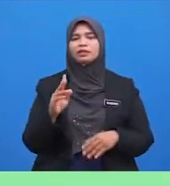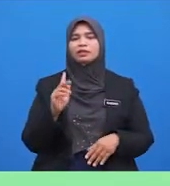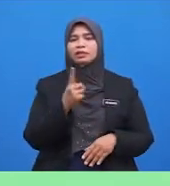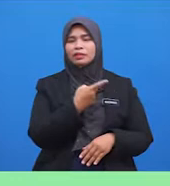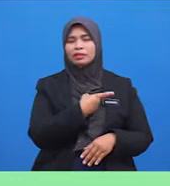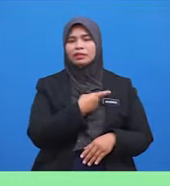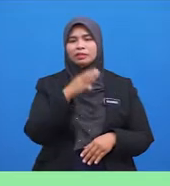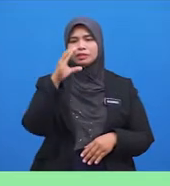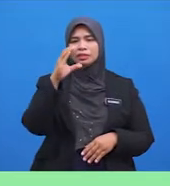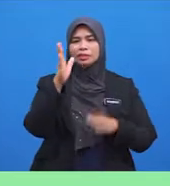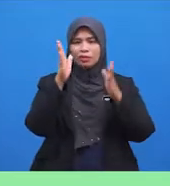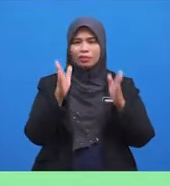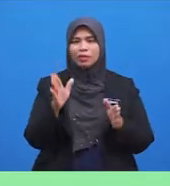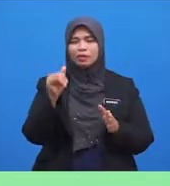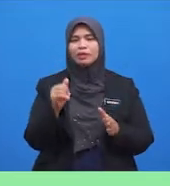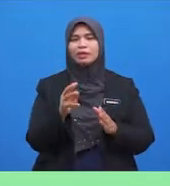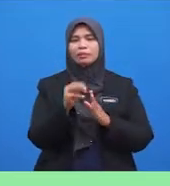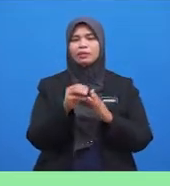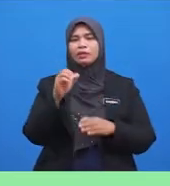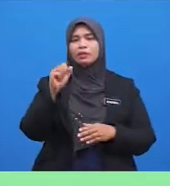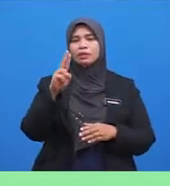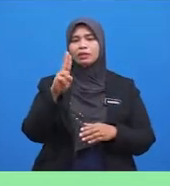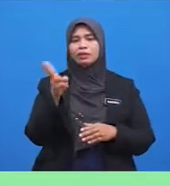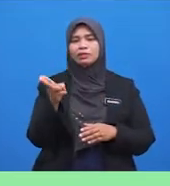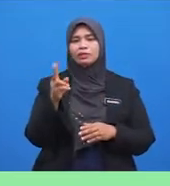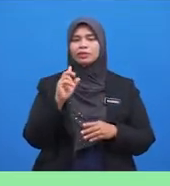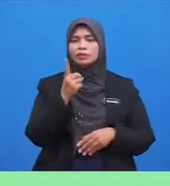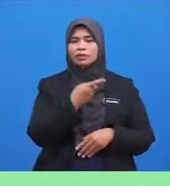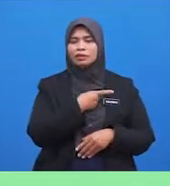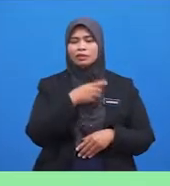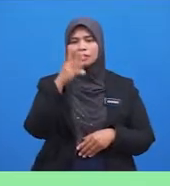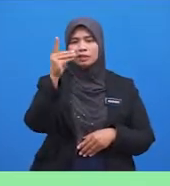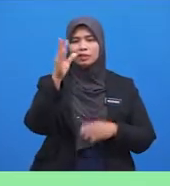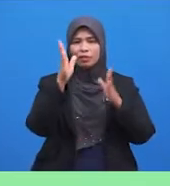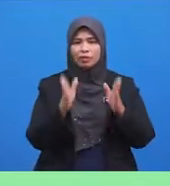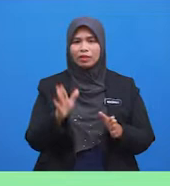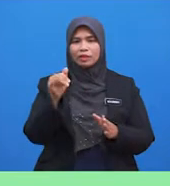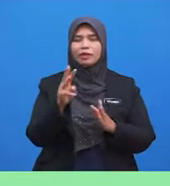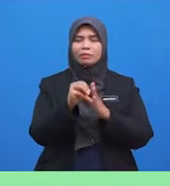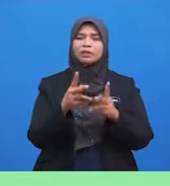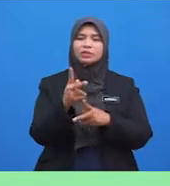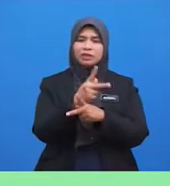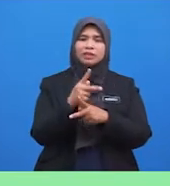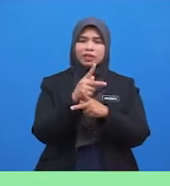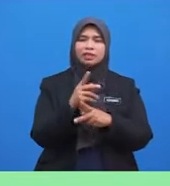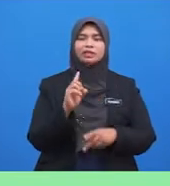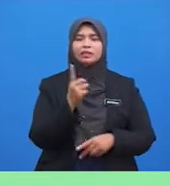C. Orang yang mengasuh kita. D. Orang yang menjaga